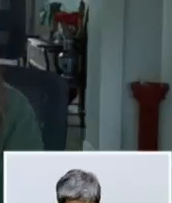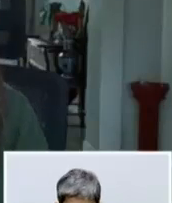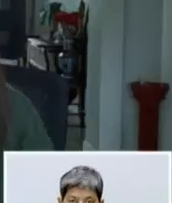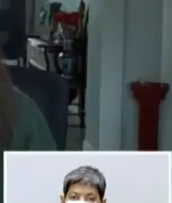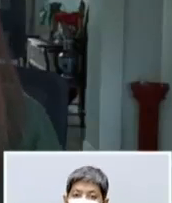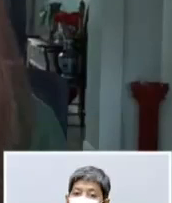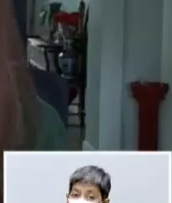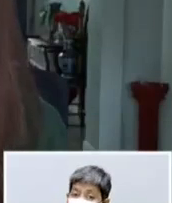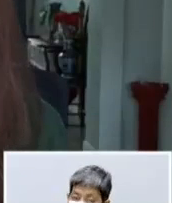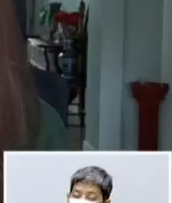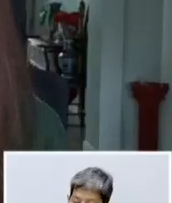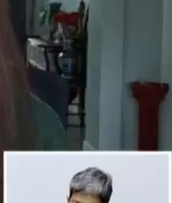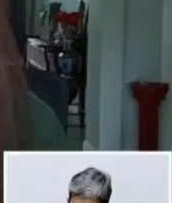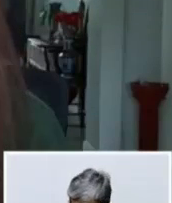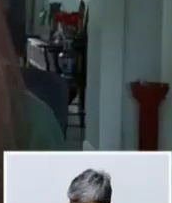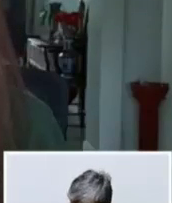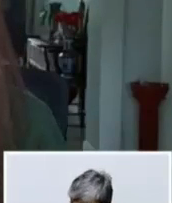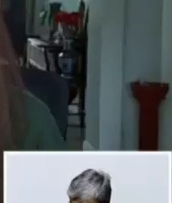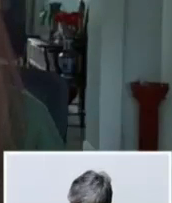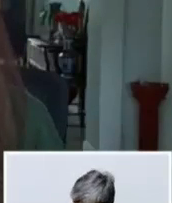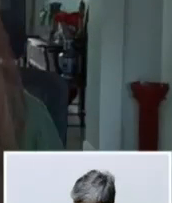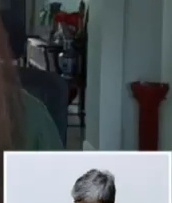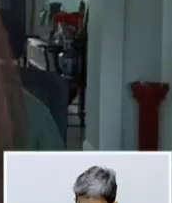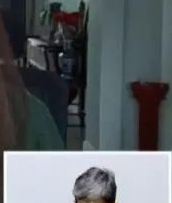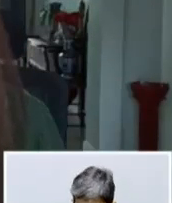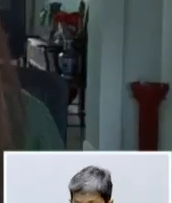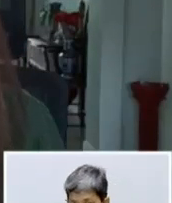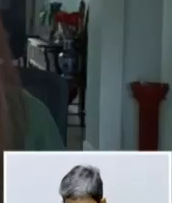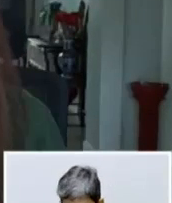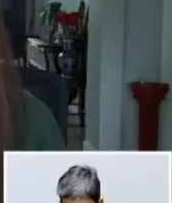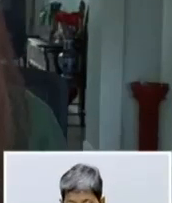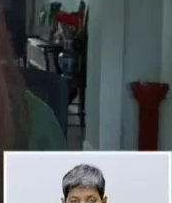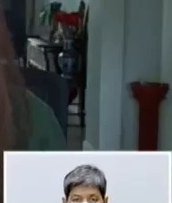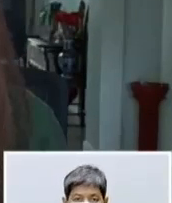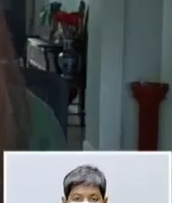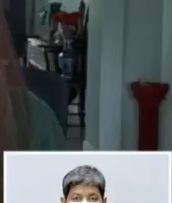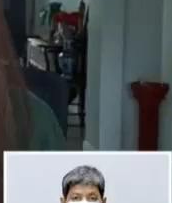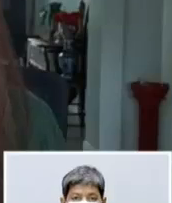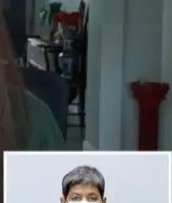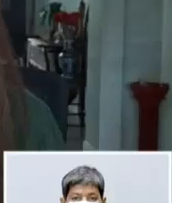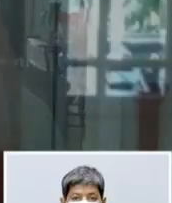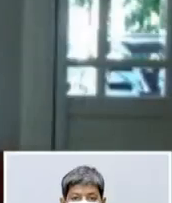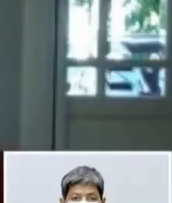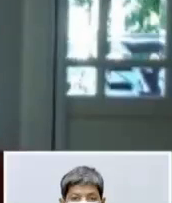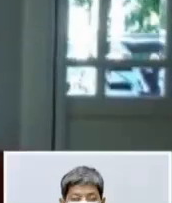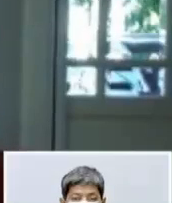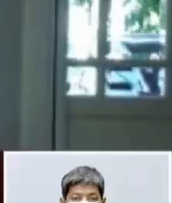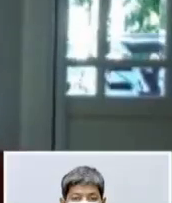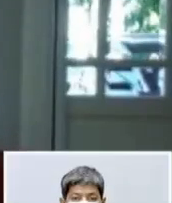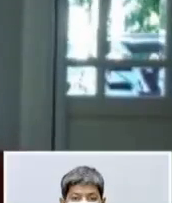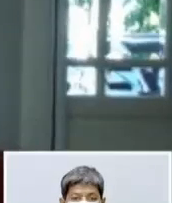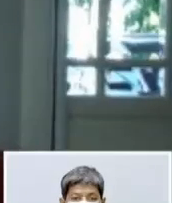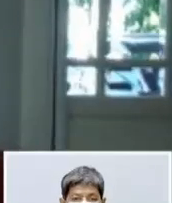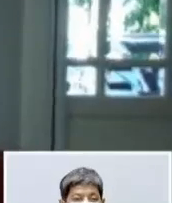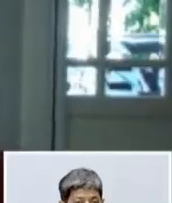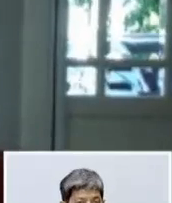ขณะที่รัสเซียเองก็มีข่าวว่าซ้อมยิงแถวนั้นเช่นกันนะคะติดตามรายละเอียดพร้อมๆกันเลยค่ะ เชิญครับ ค่ะ หล